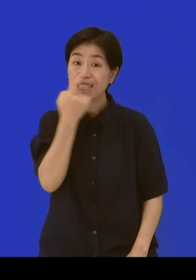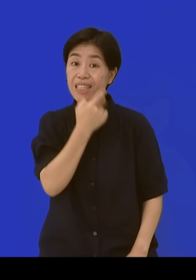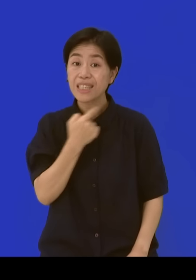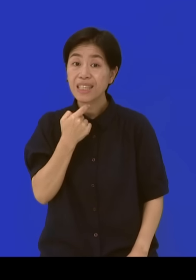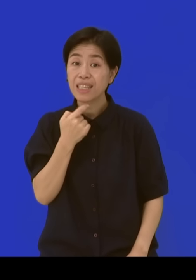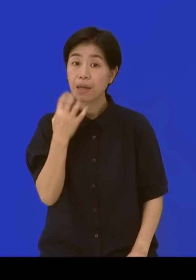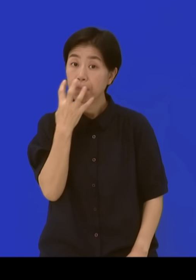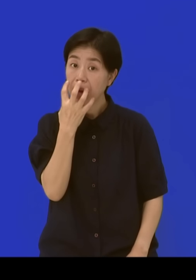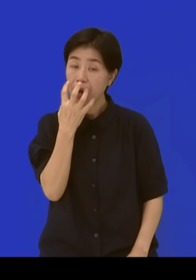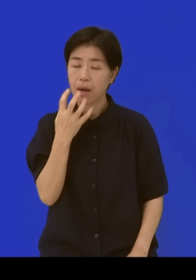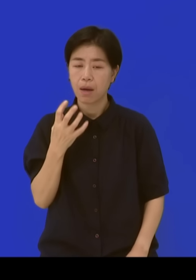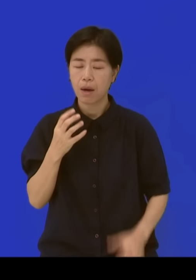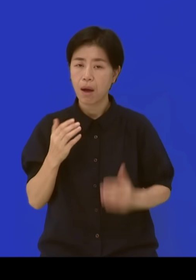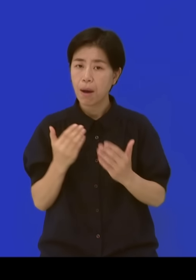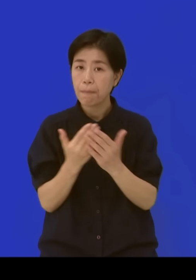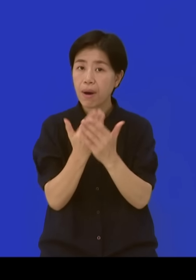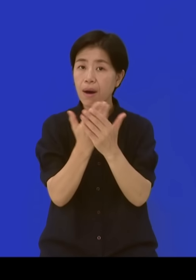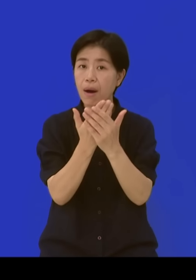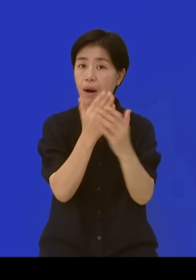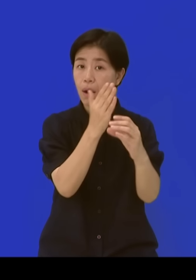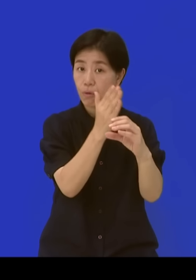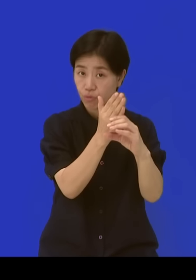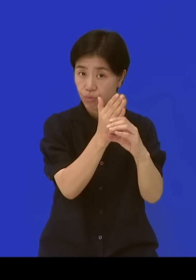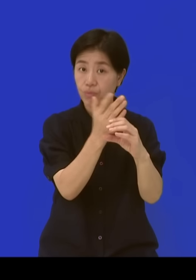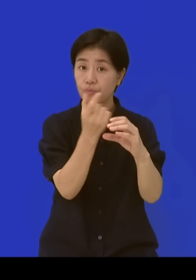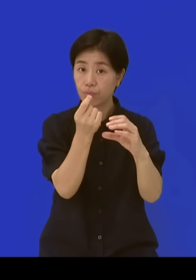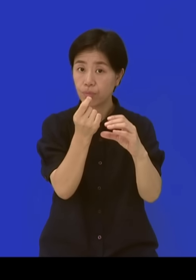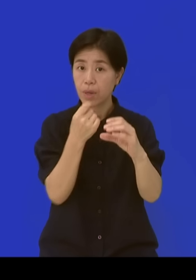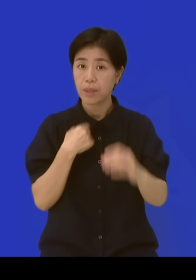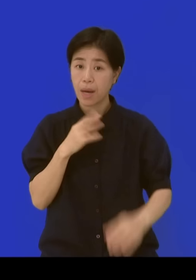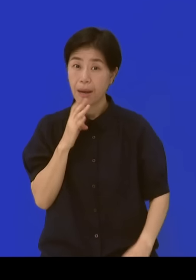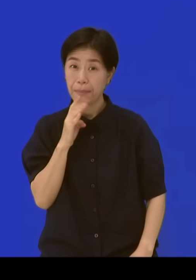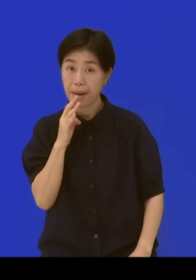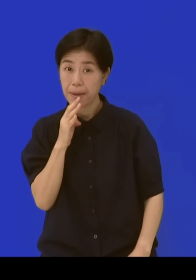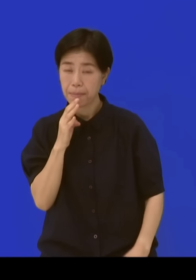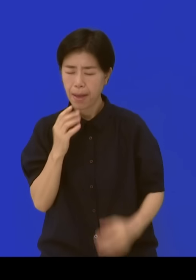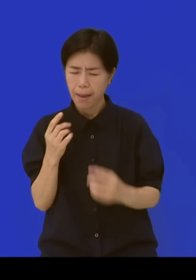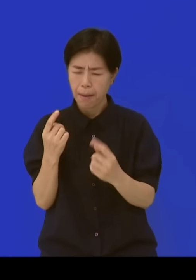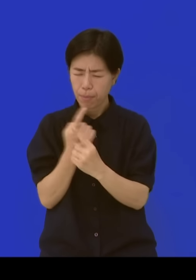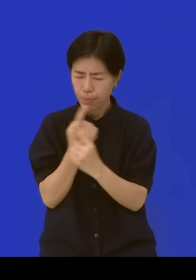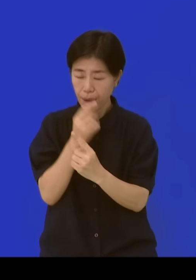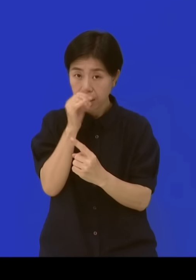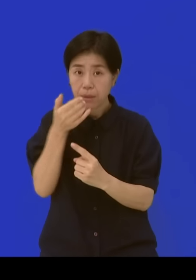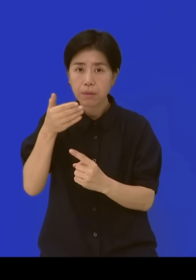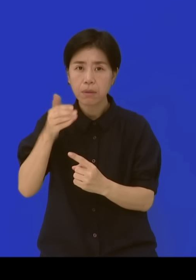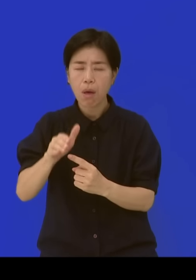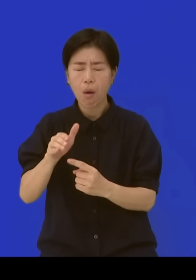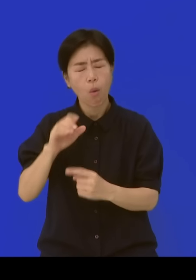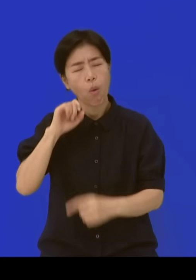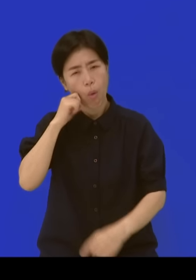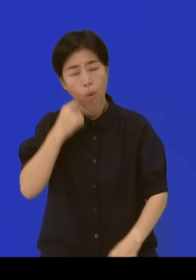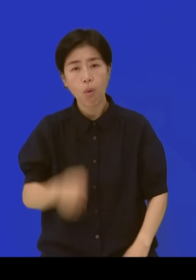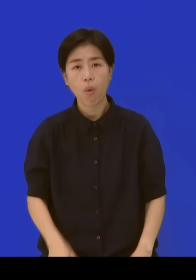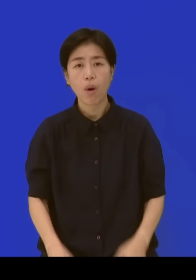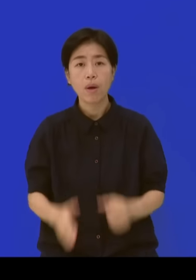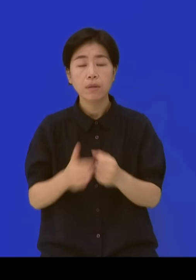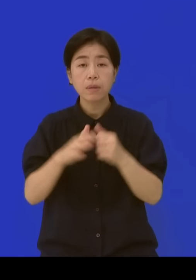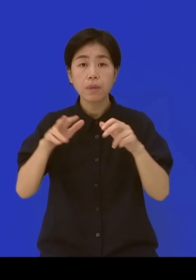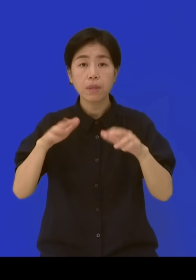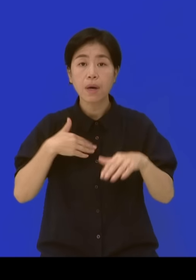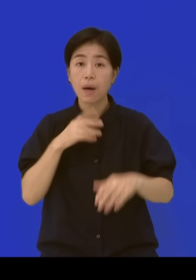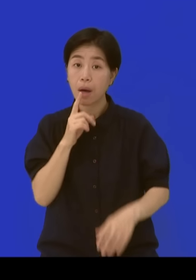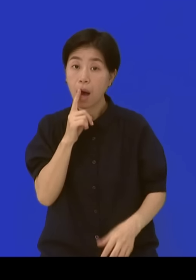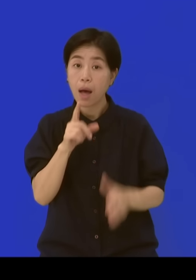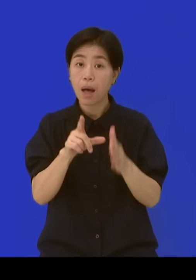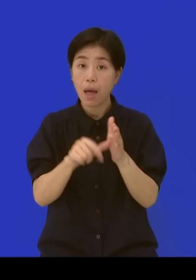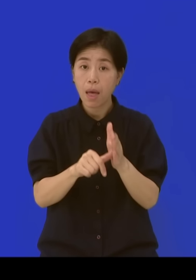중이잖아요. 네. 그러니까 그때 제 발음을 교정해도 예. 성장하면서 조금 이게 또 바뀌는 겁니다. 그래서 아무래도 비음이 많이 섞이고